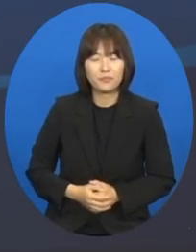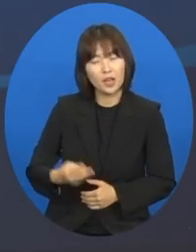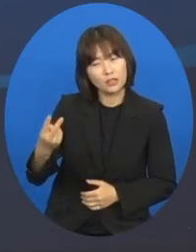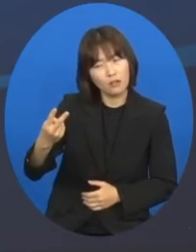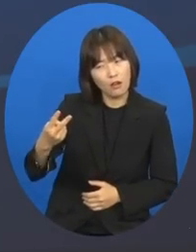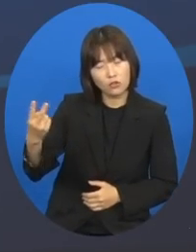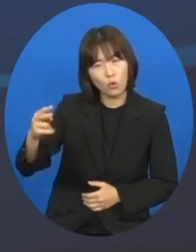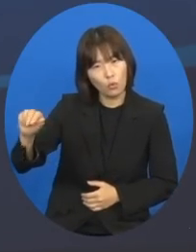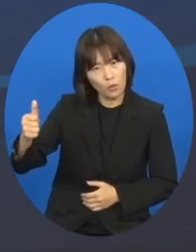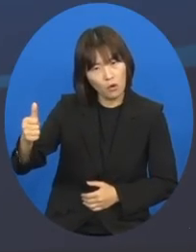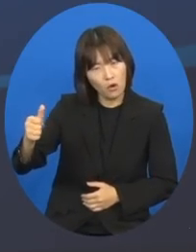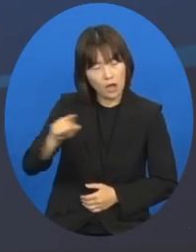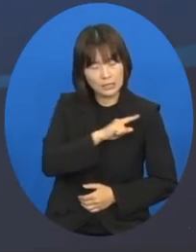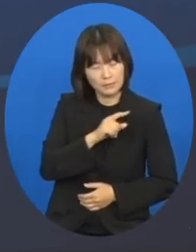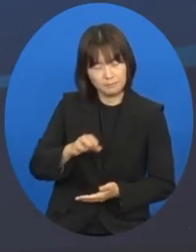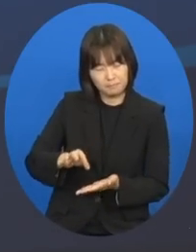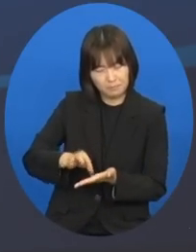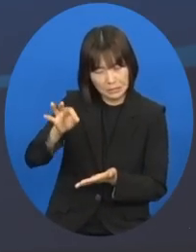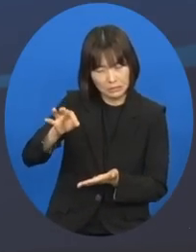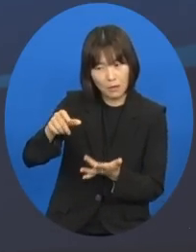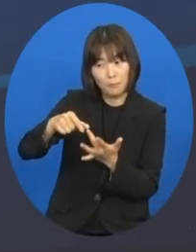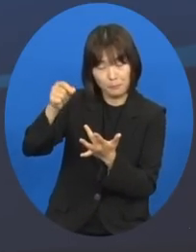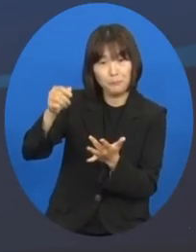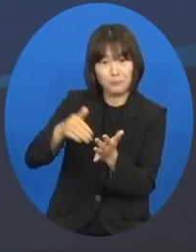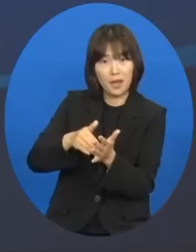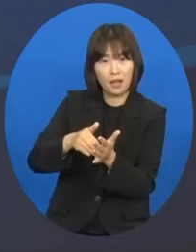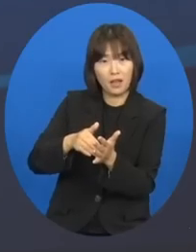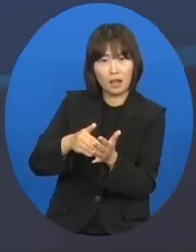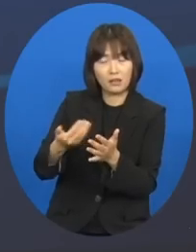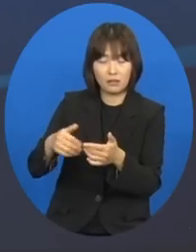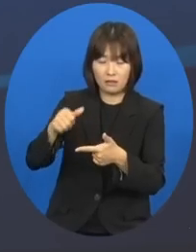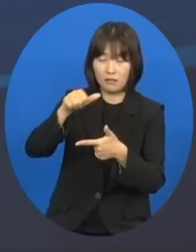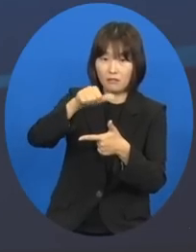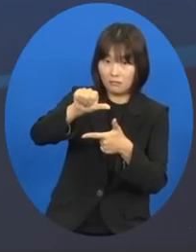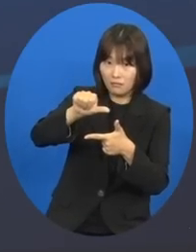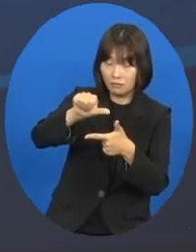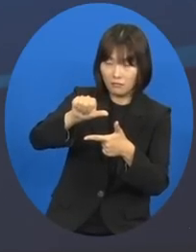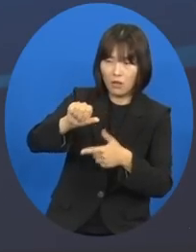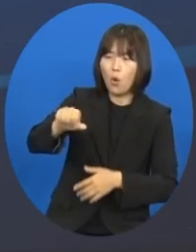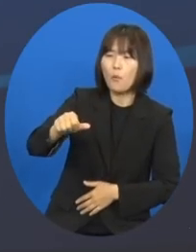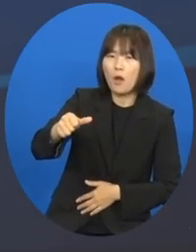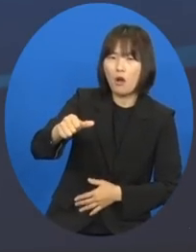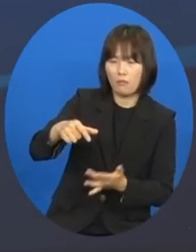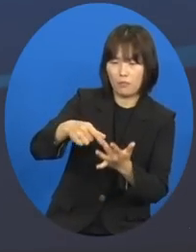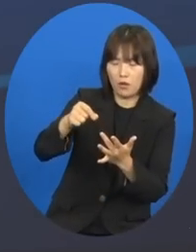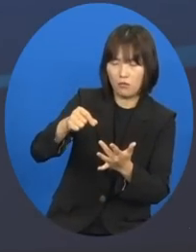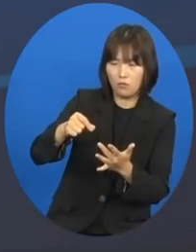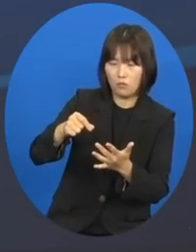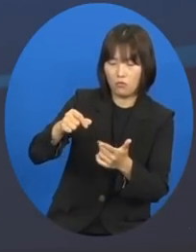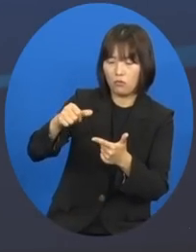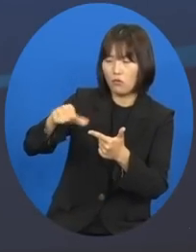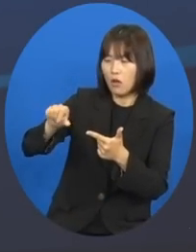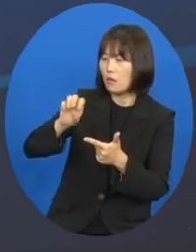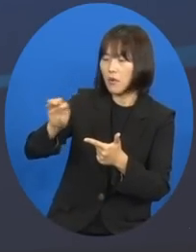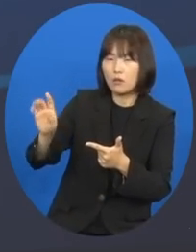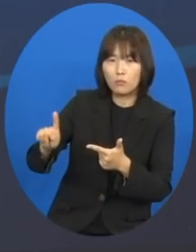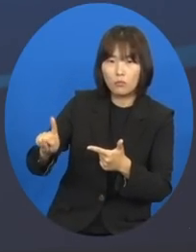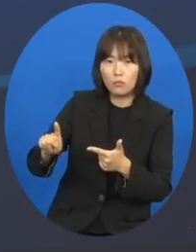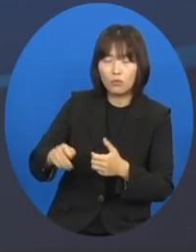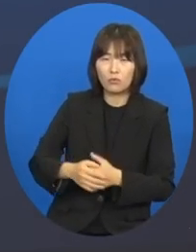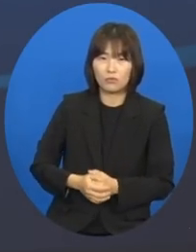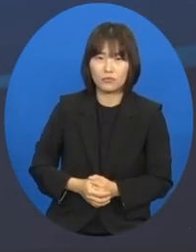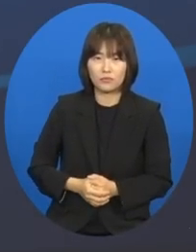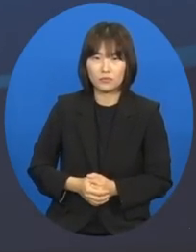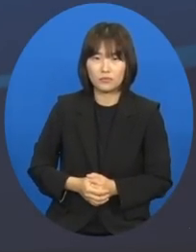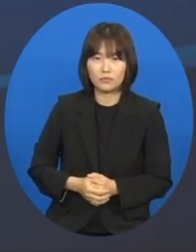2,500원인지 제일 비싼 걸 딱 잡았습니다 근데 첫째가 500원짜리 딱 들면서 동생을 향해서 이렇게 얘기하더라고요 그때 5학년